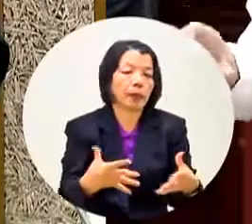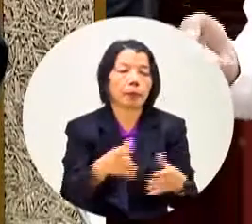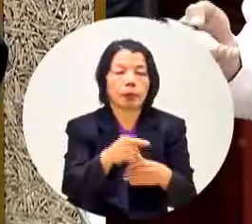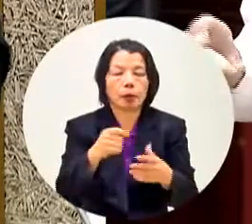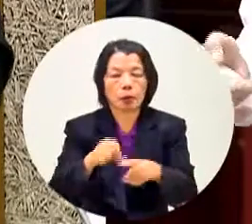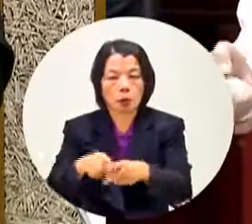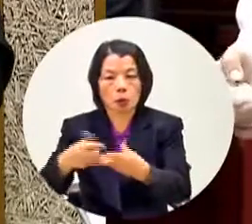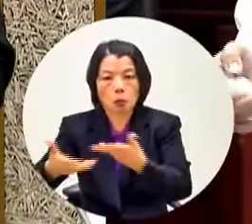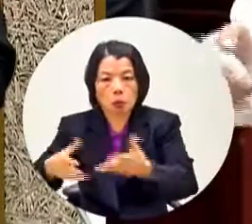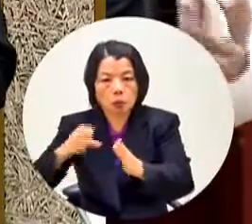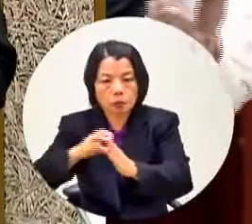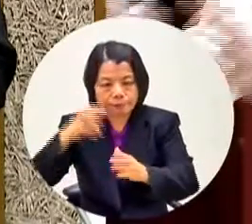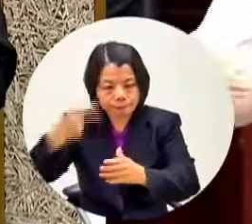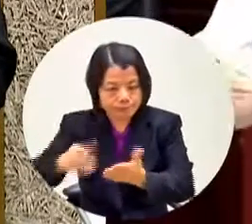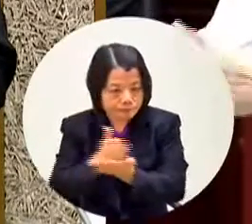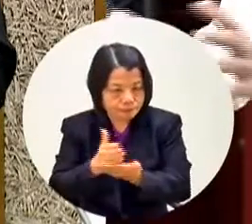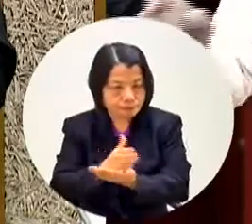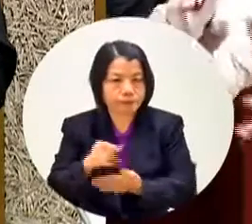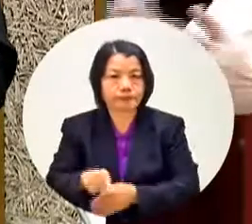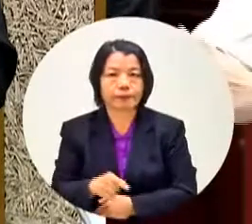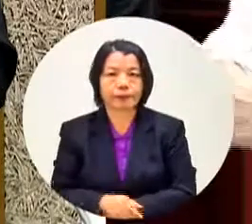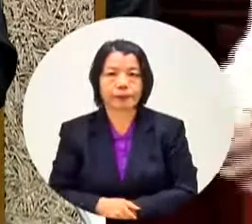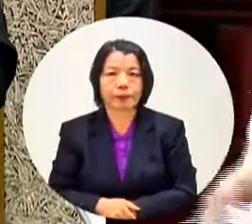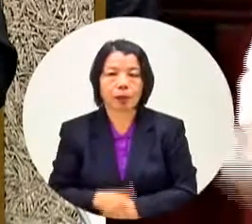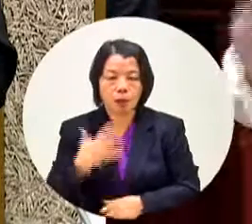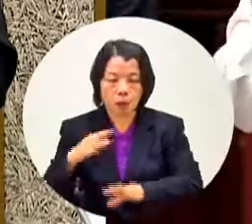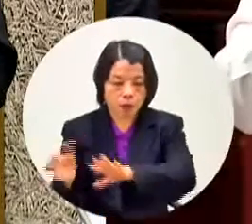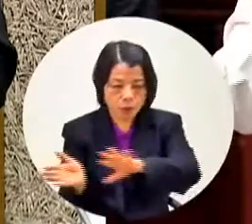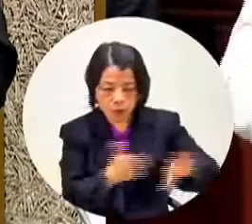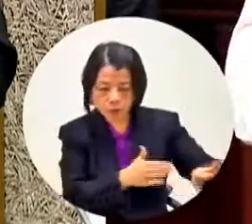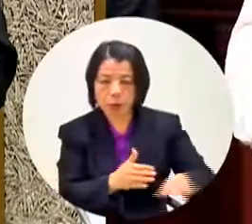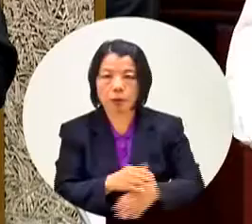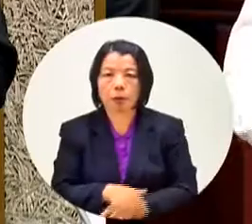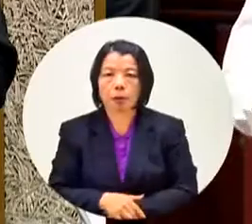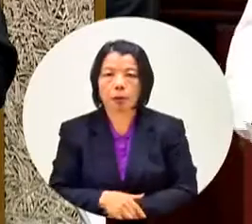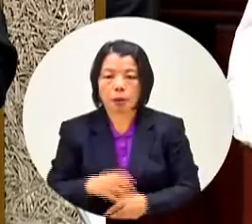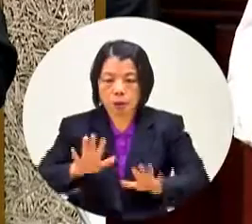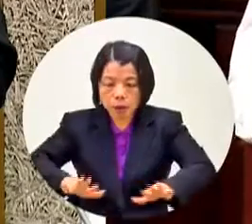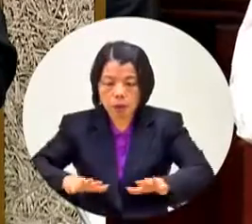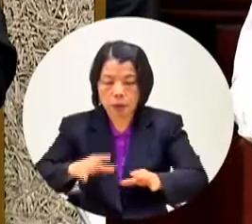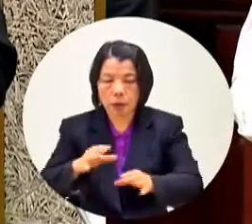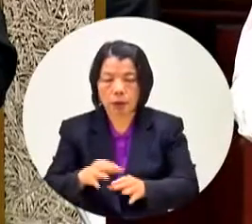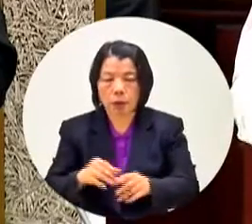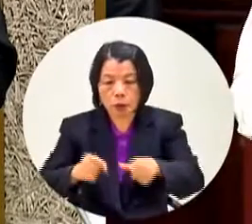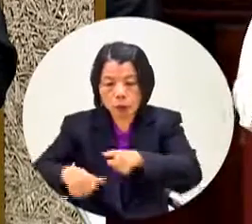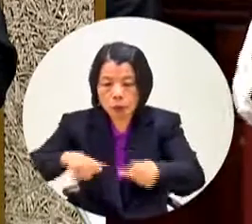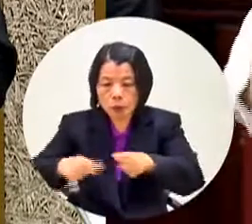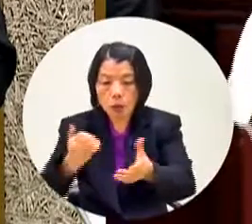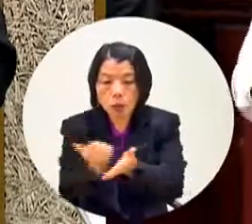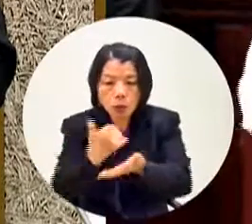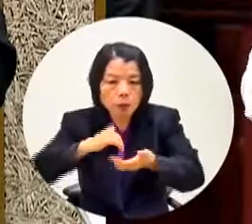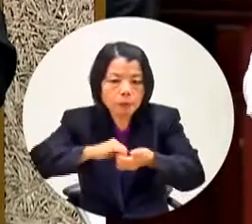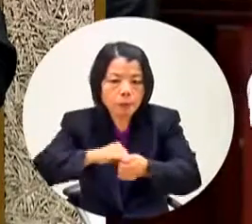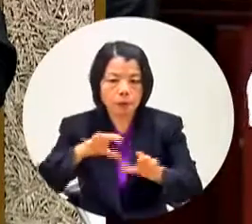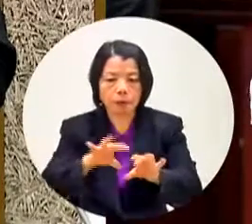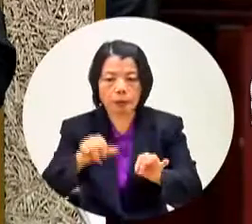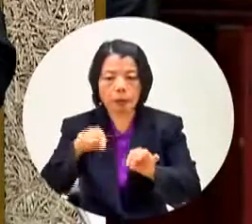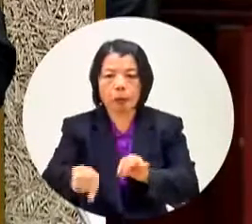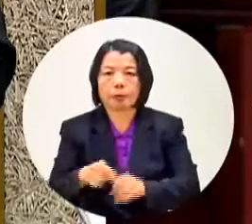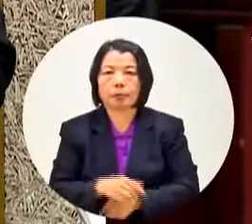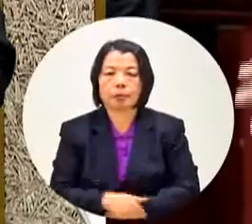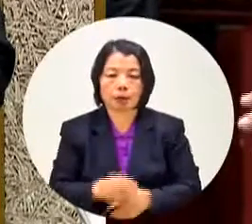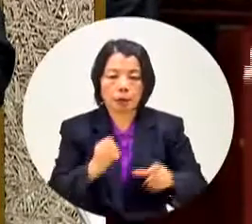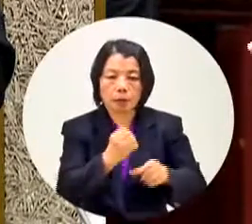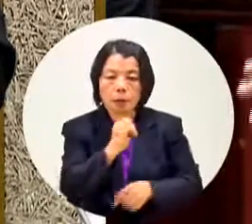基础建设这笔经费先予保留？ 目前的 可以保留吗？ 目前我们这个是灰都土地前瞻